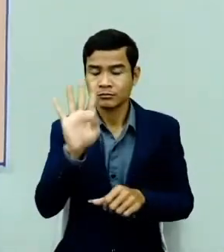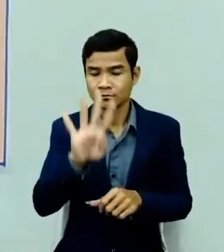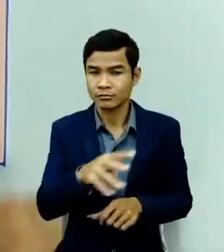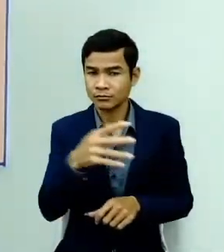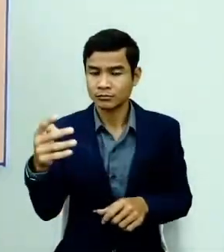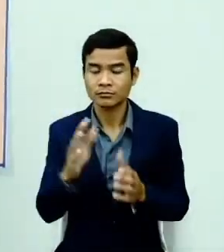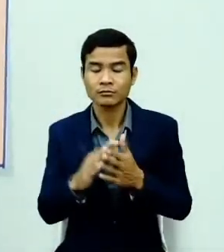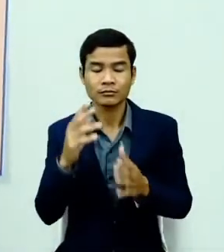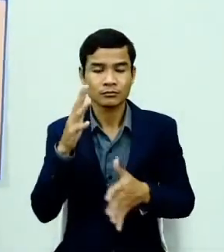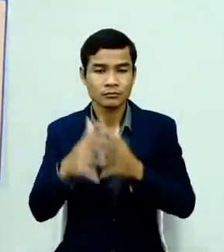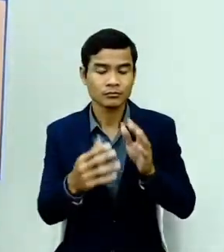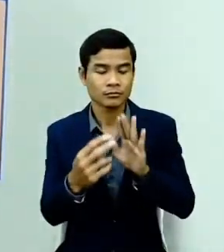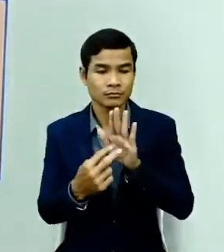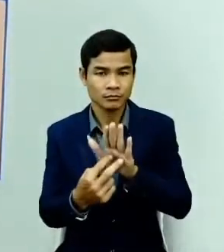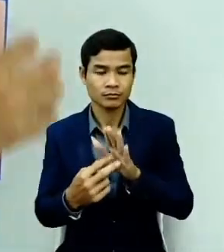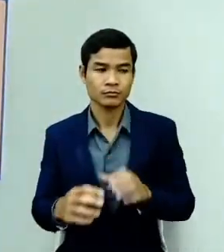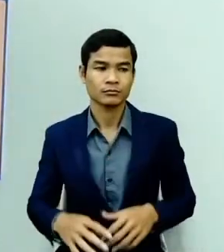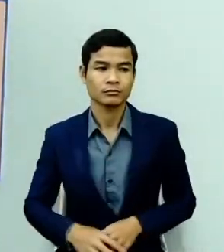កូន